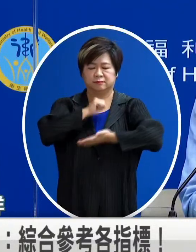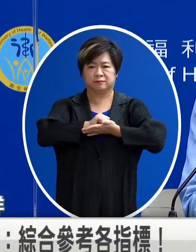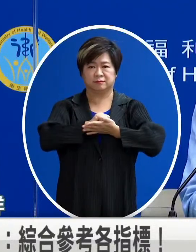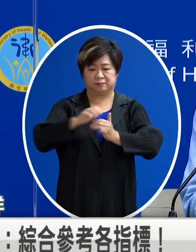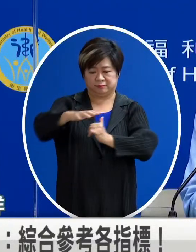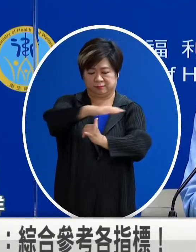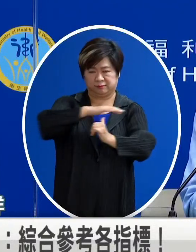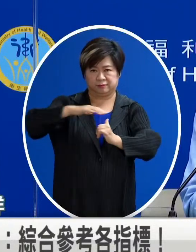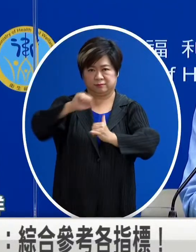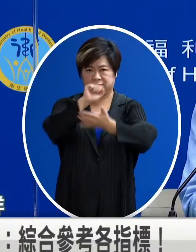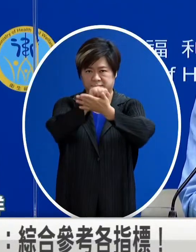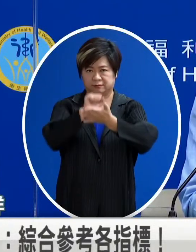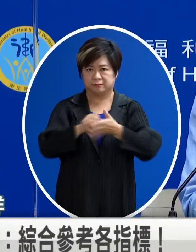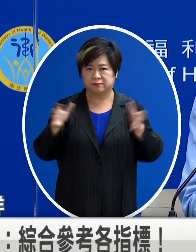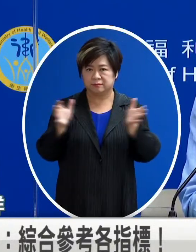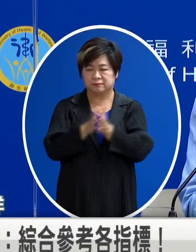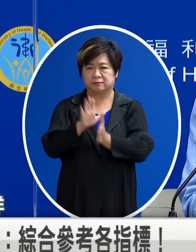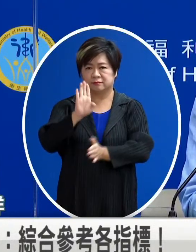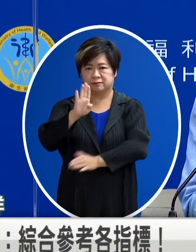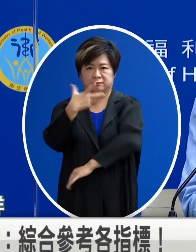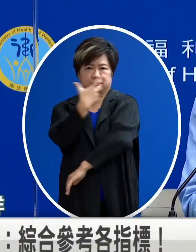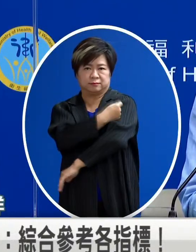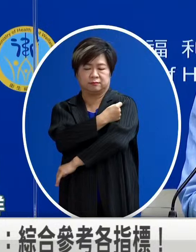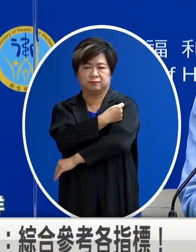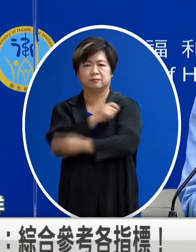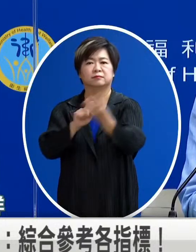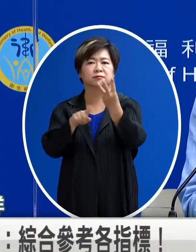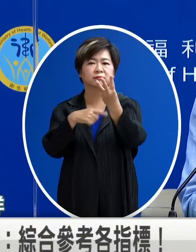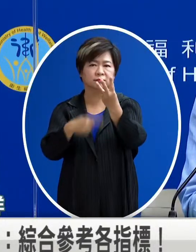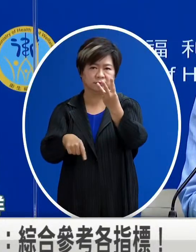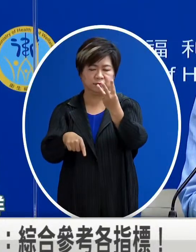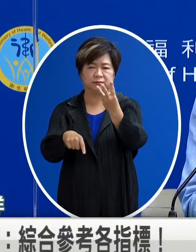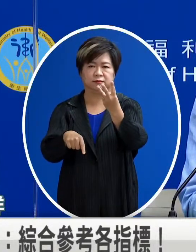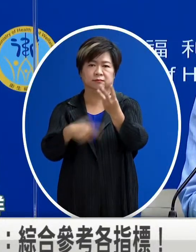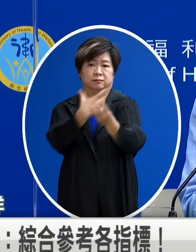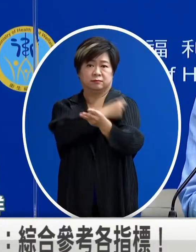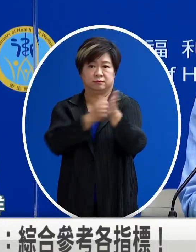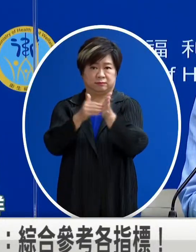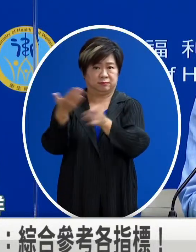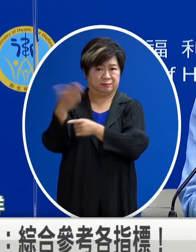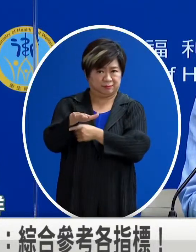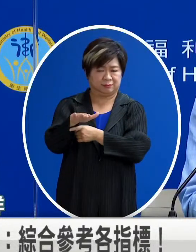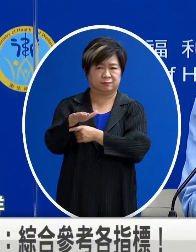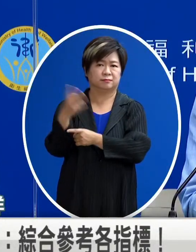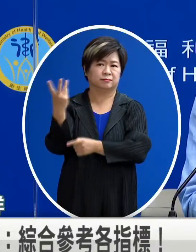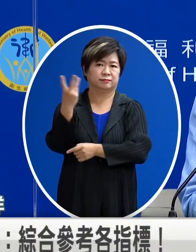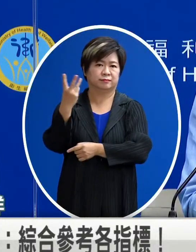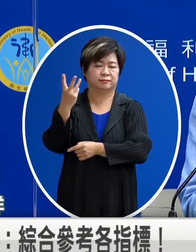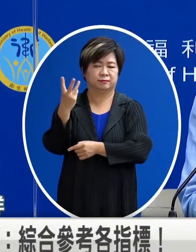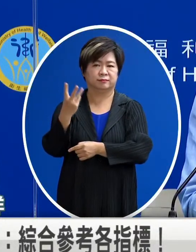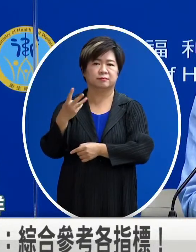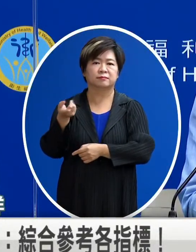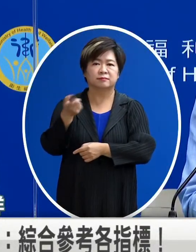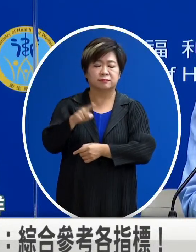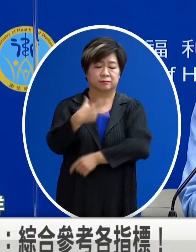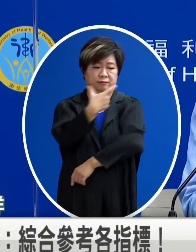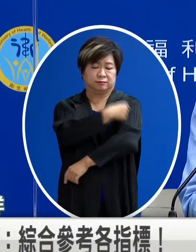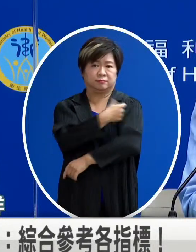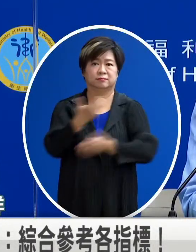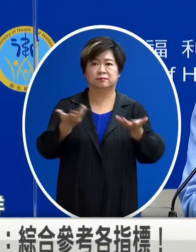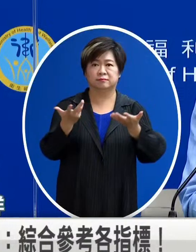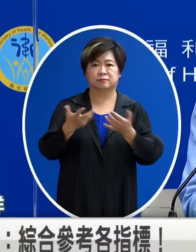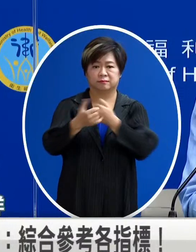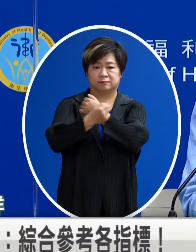全国统计。目前是 BNT 有3例的部分。哦、那有关第12期的部分，我们目